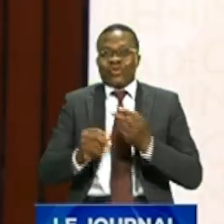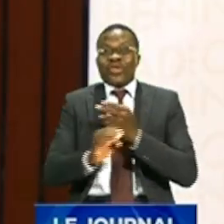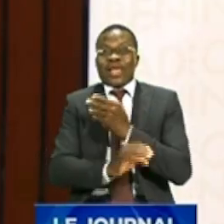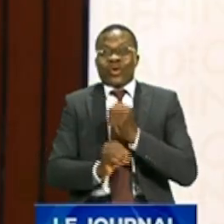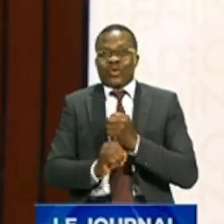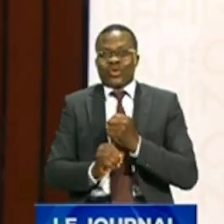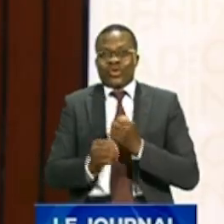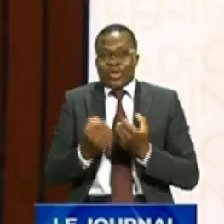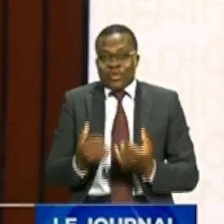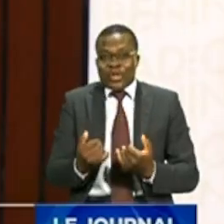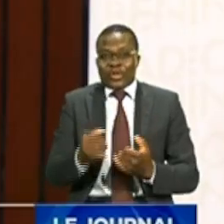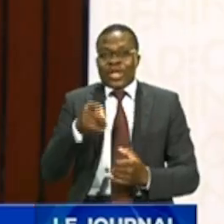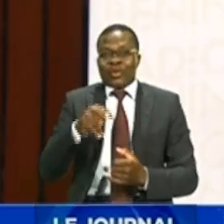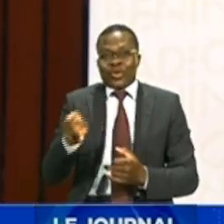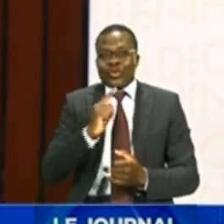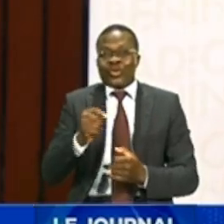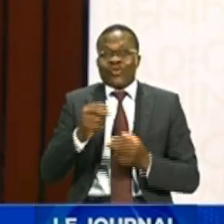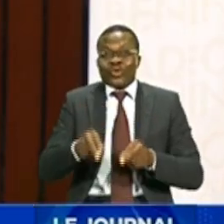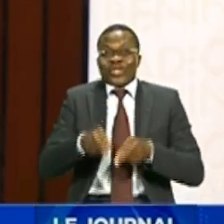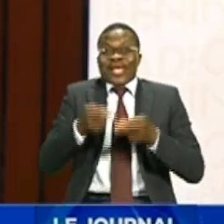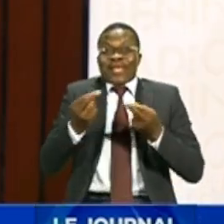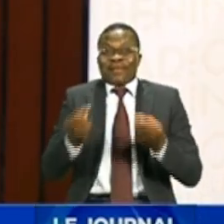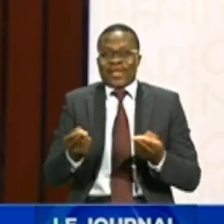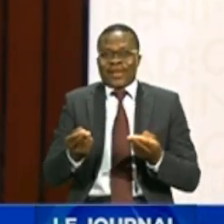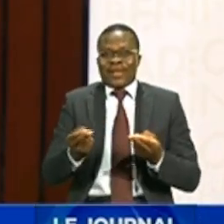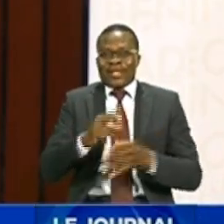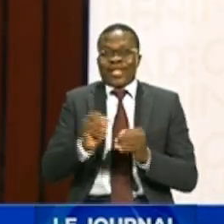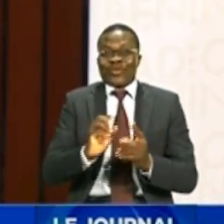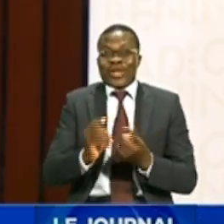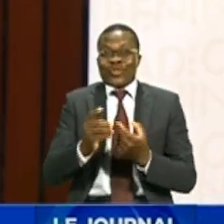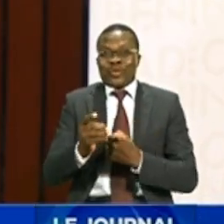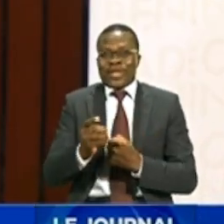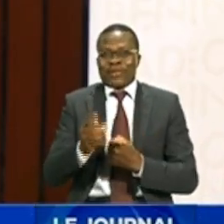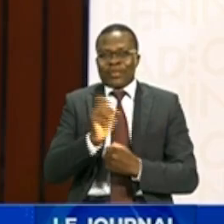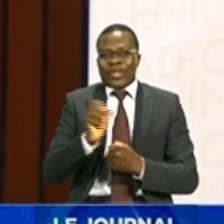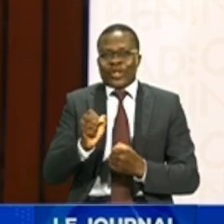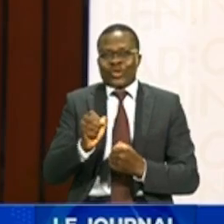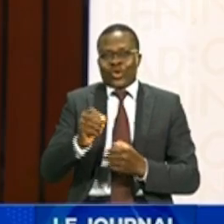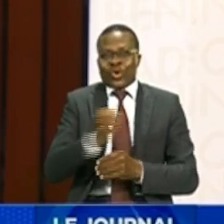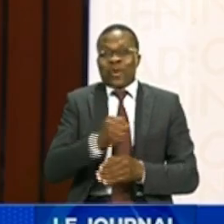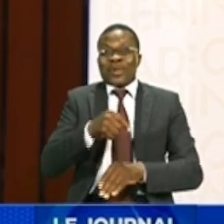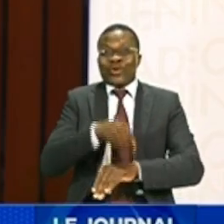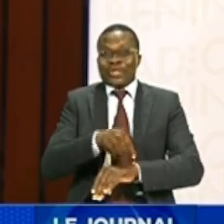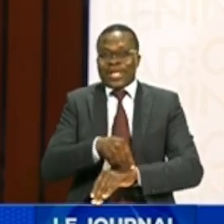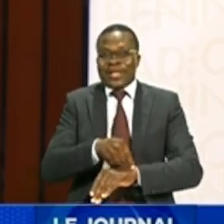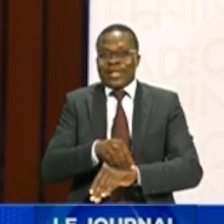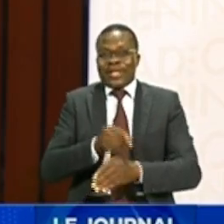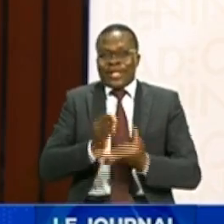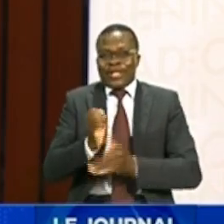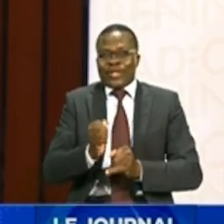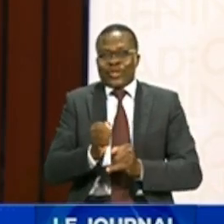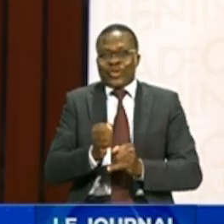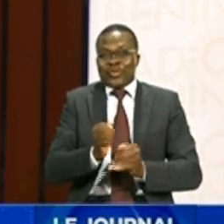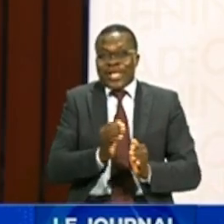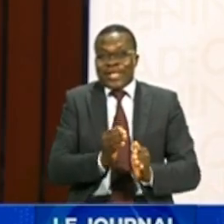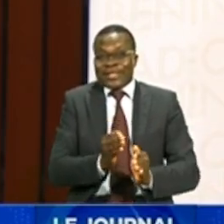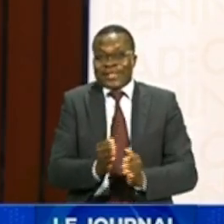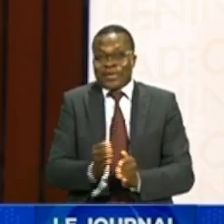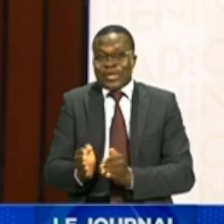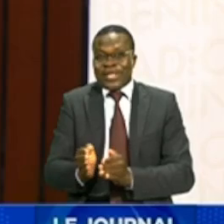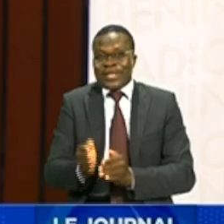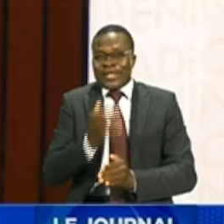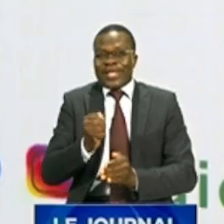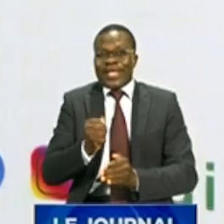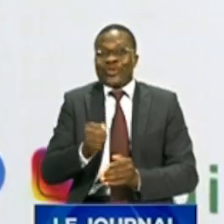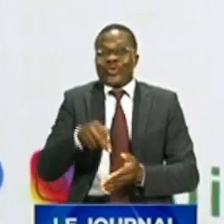commune. Actuellement, Porte Nouveau se révèle dans tous les domaines. Donc on prend le temps de bien s'emmêler et de